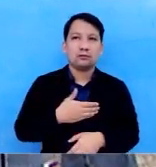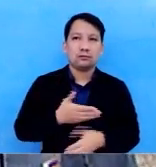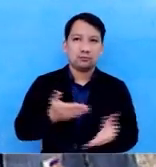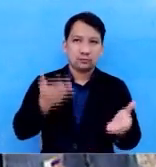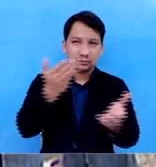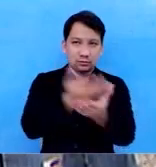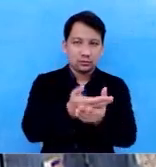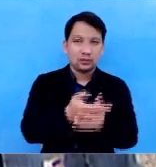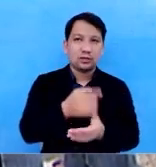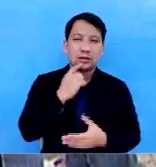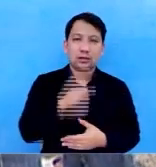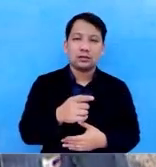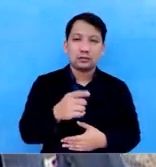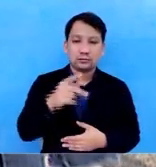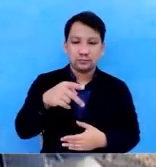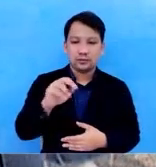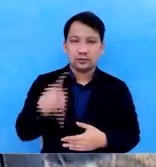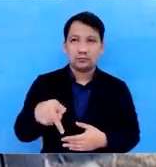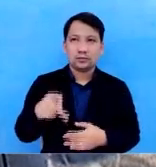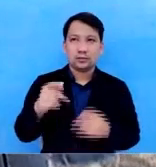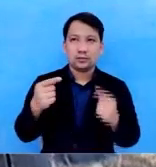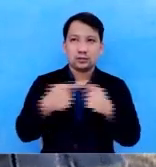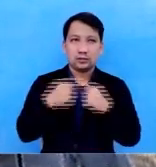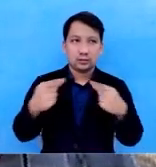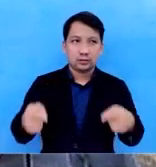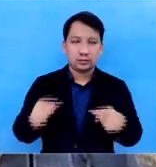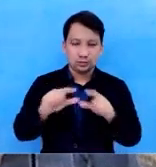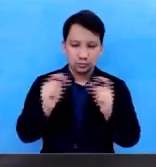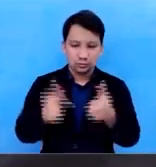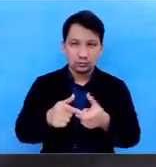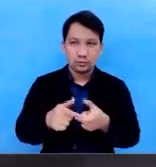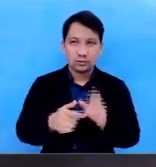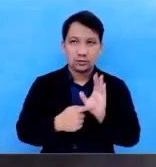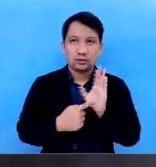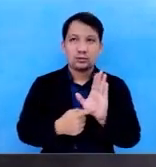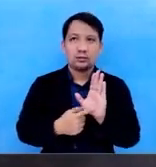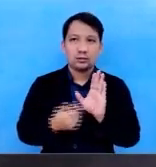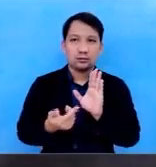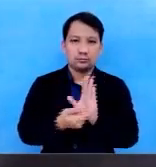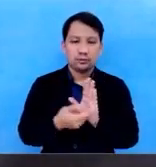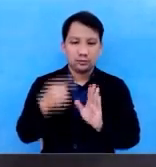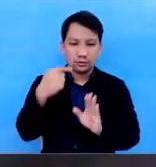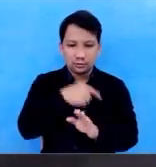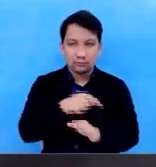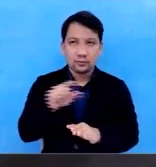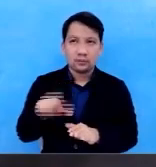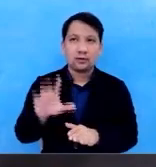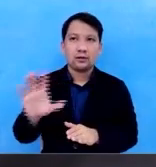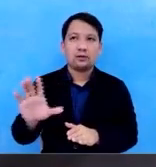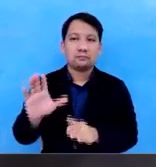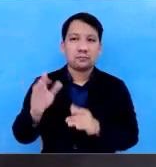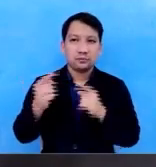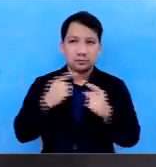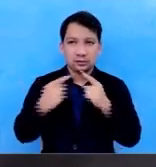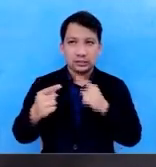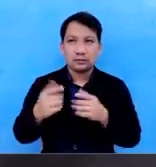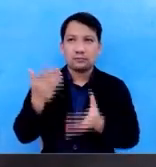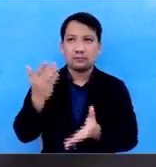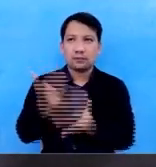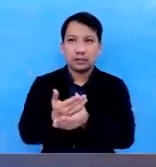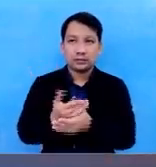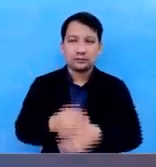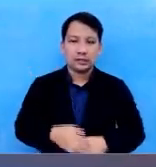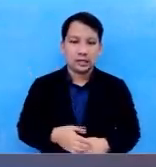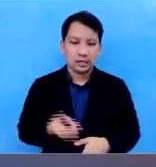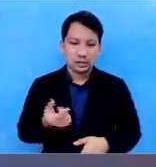Pedro sa tanggapan ng PNP Anti-Cybercrime Group. Dito na lang niya nalaman na scammer pala ang kausap. Kaya para matigil na ang panloloko kay